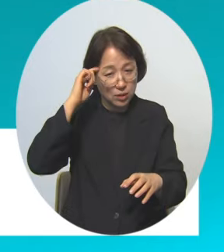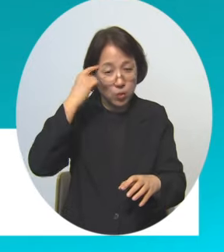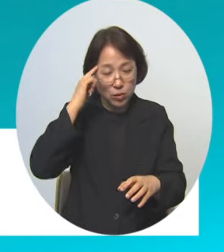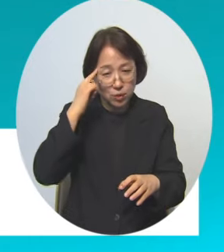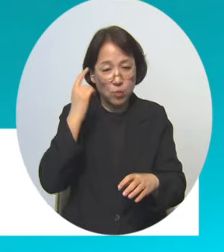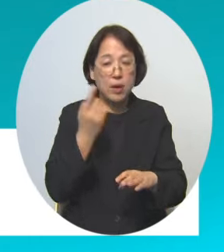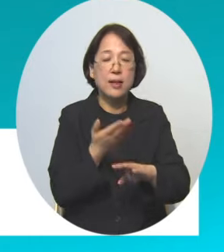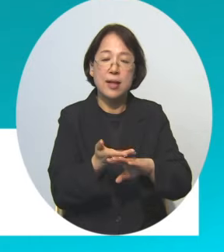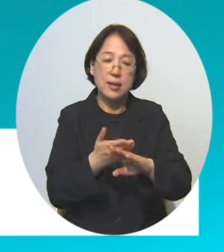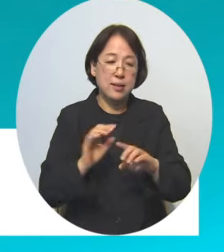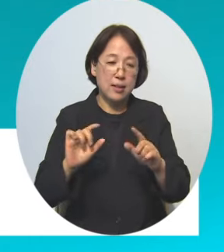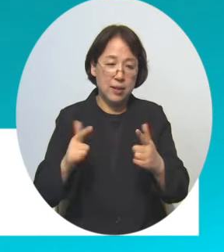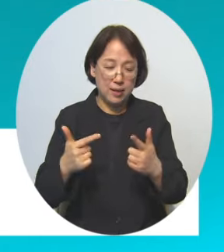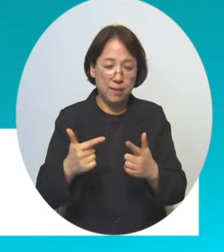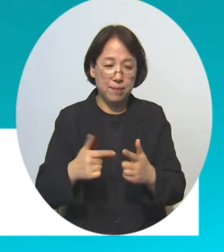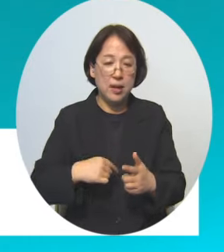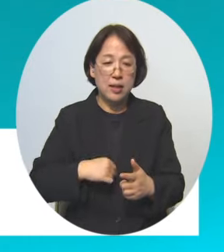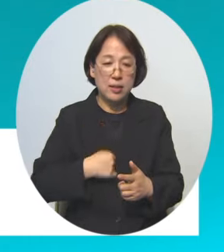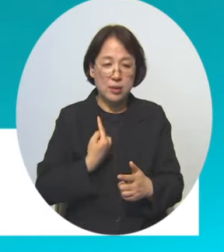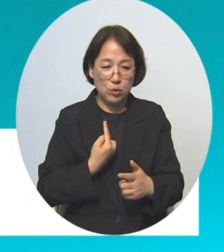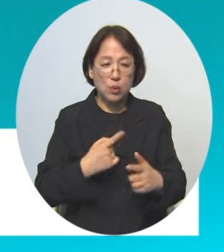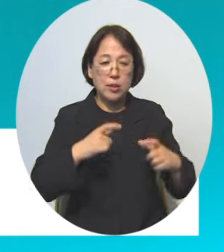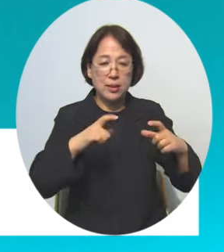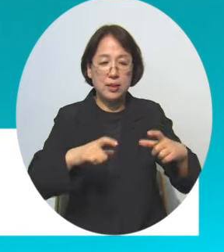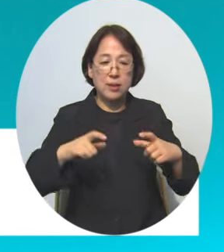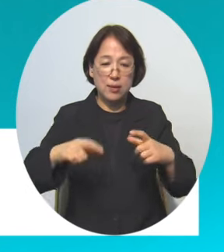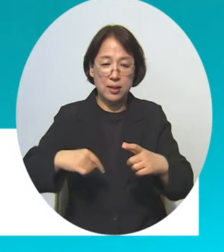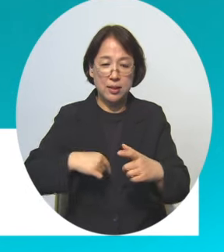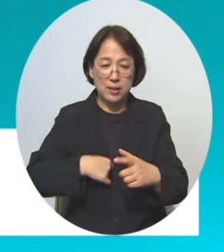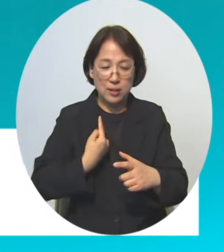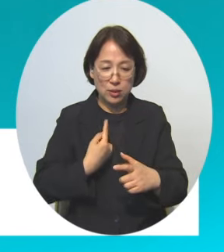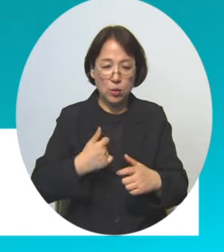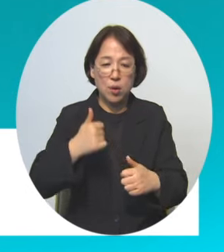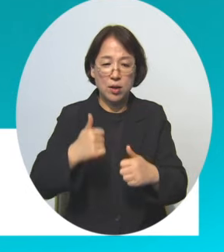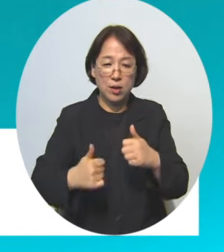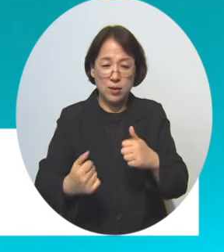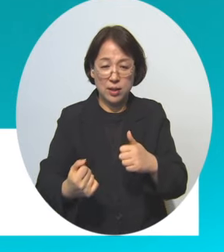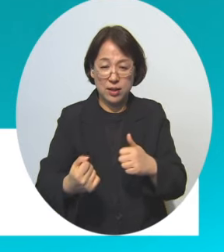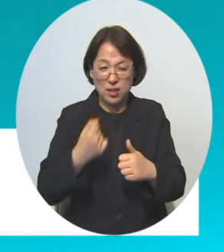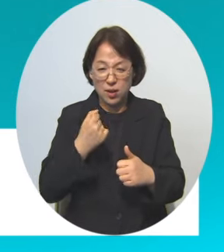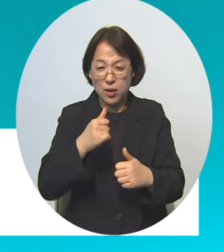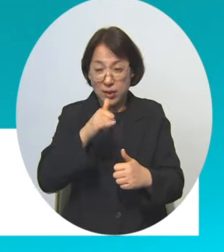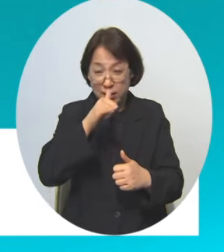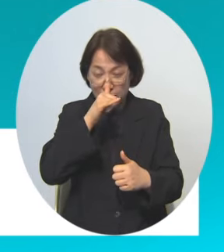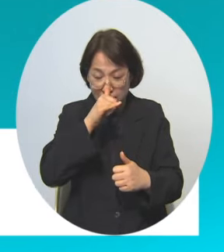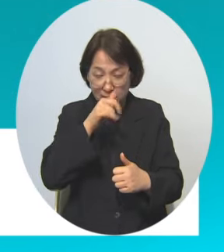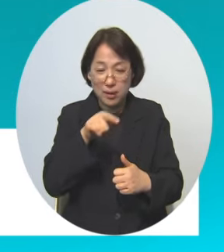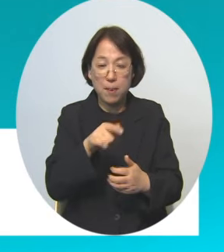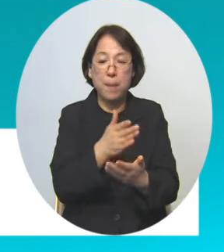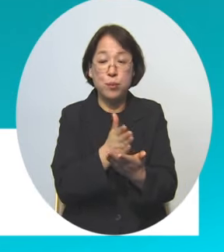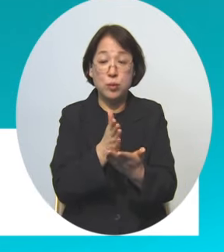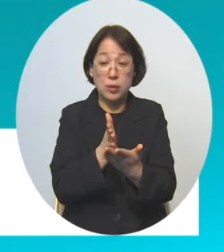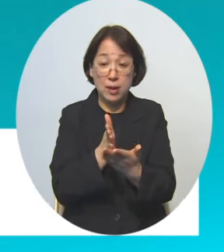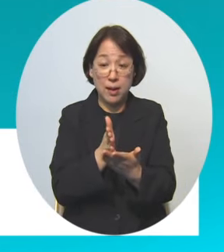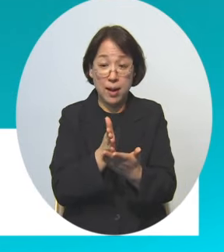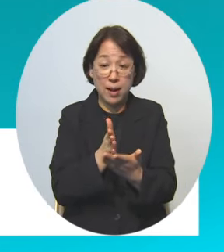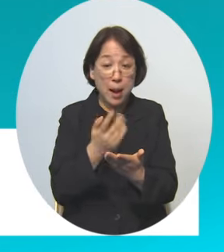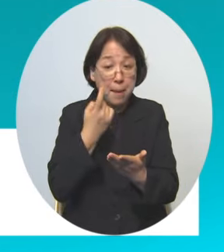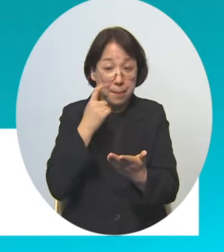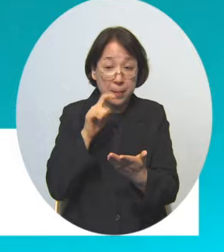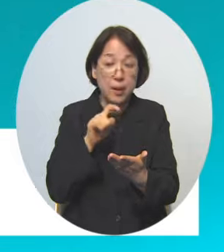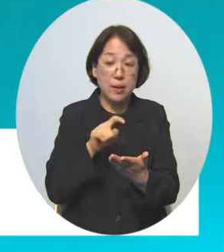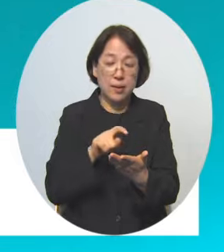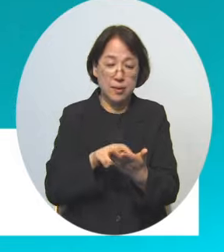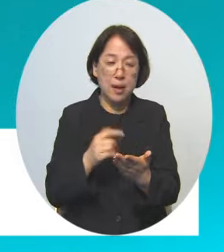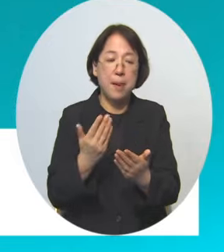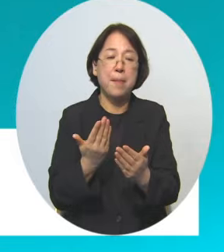다르지 않습니다. 스스로 지역이 스스로 경쟁력이 있는 분야를 발굴해서